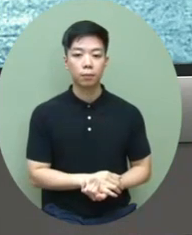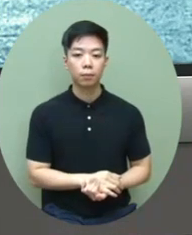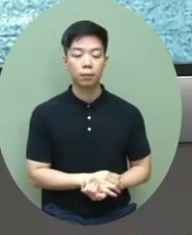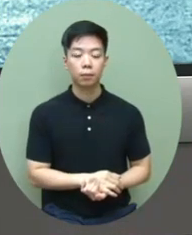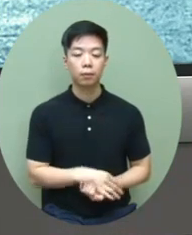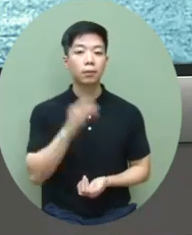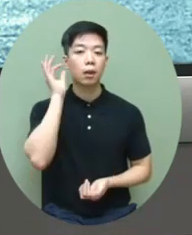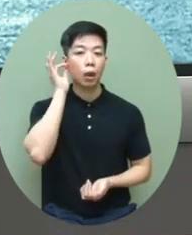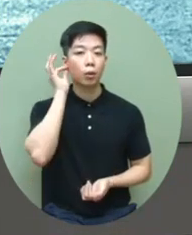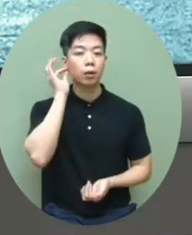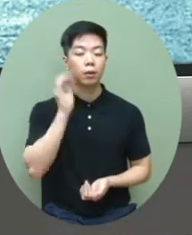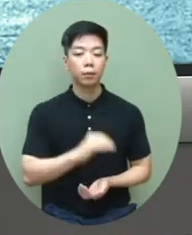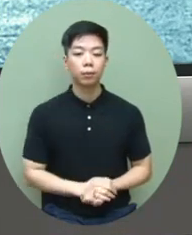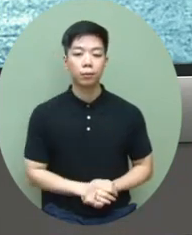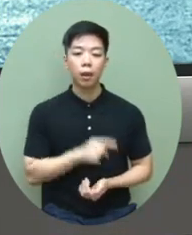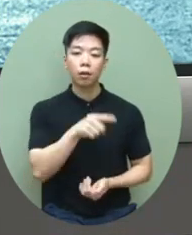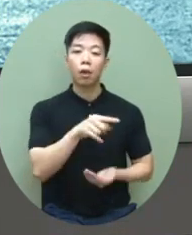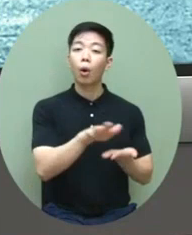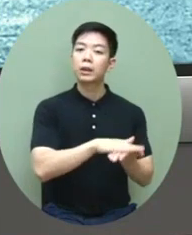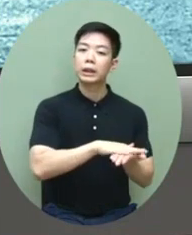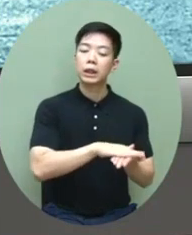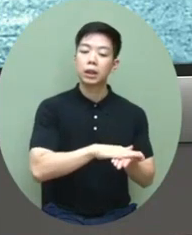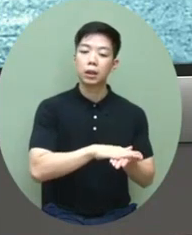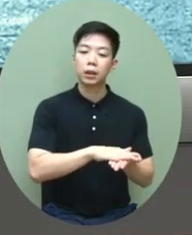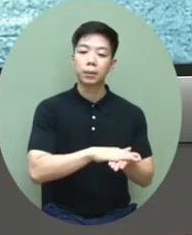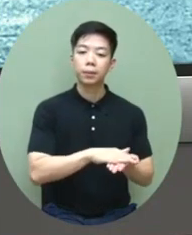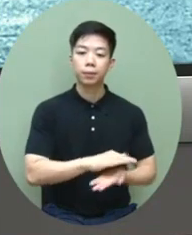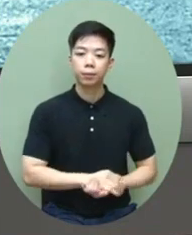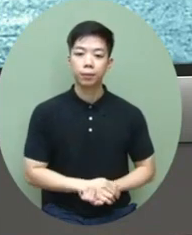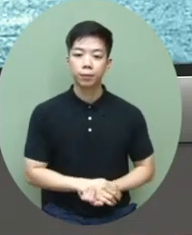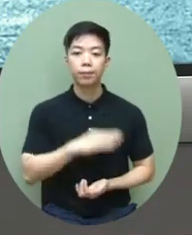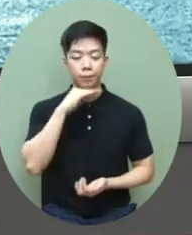嘅女性啦嚇。咁佢睇睇佢有冇啲